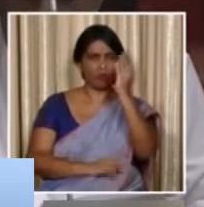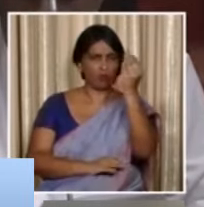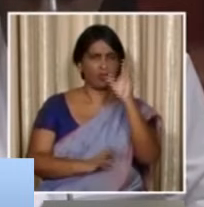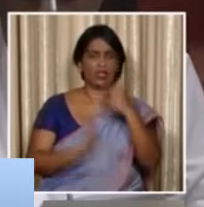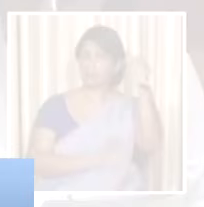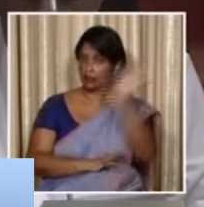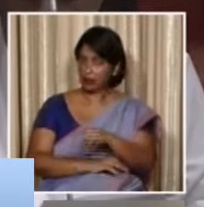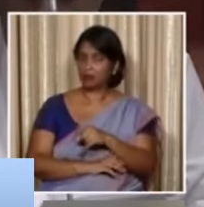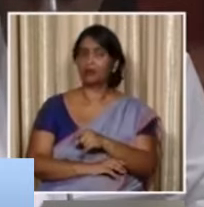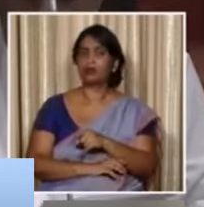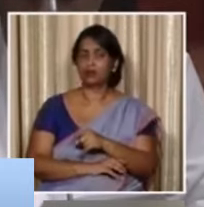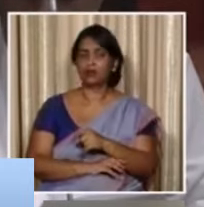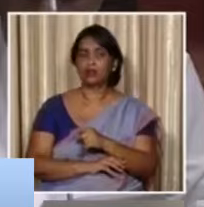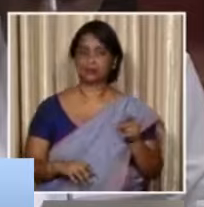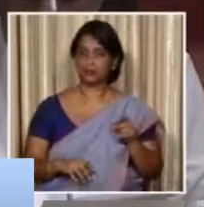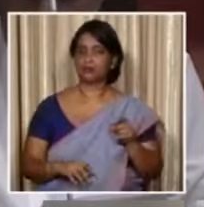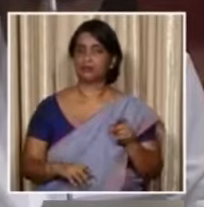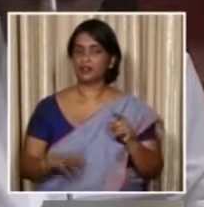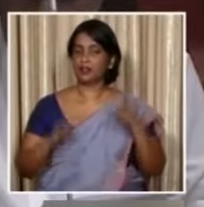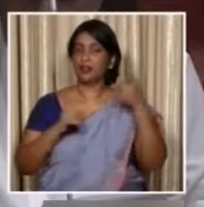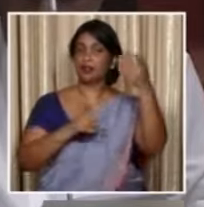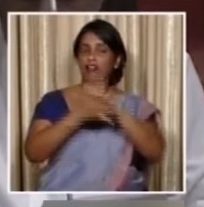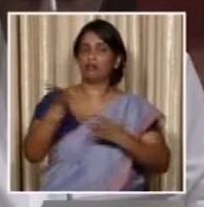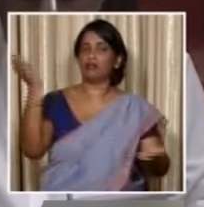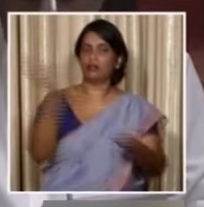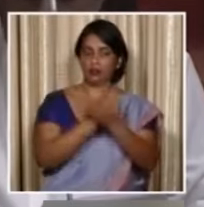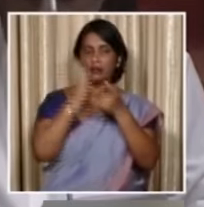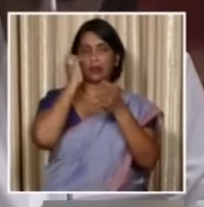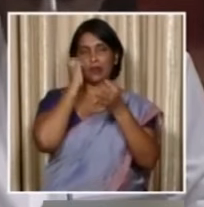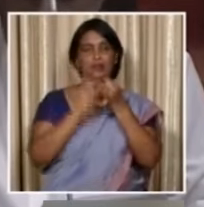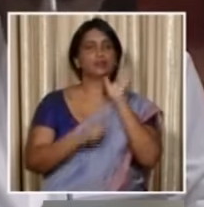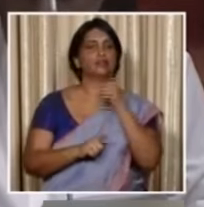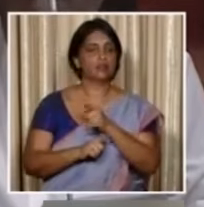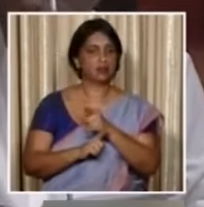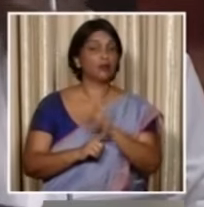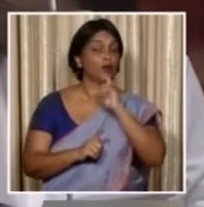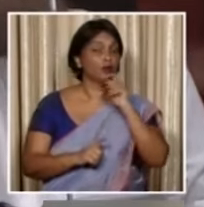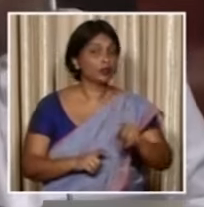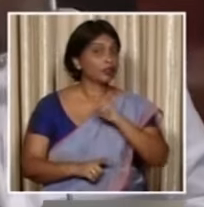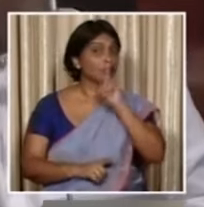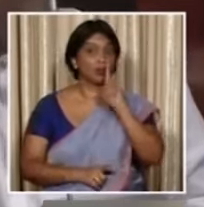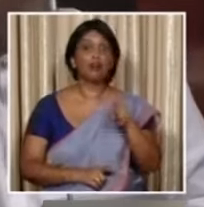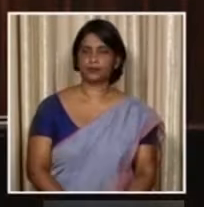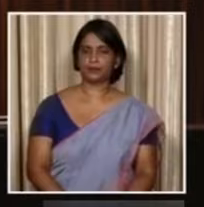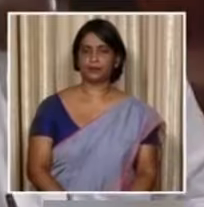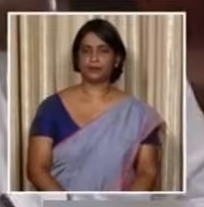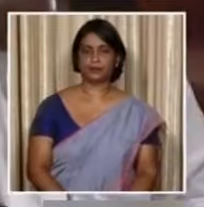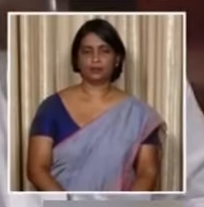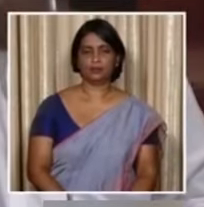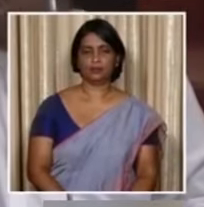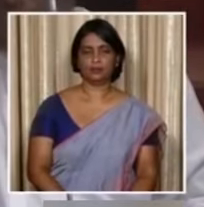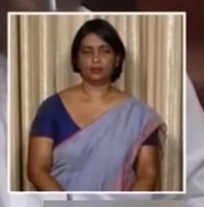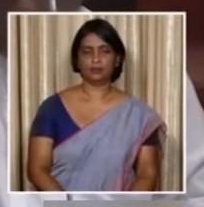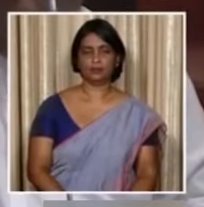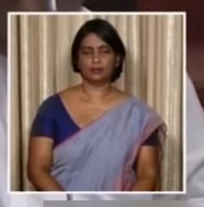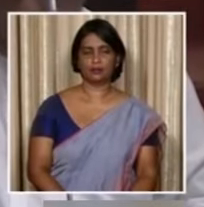දේශබද්ධ පත් කෙරුවේ රැස්වීම අවසන් වෙලා. ඊපස්සේ ඔබතුමා ලියුමක් ලිව්වා ජනාධිපතිවරයා. ඒකයි ශ්‍රේෂ්ඨාධිකරණය කියන්නේ. ඒක තමයි වැරද්ද. ඔබතුමා කියන්න